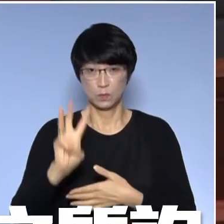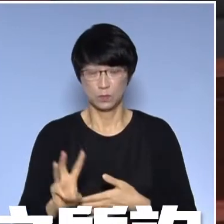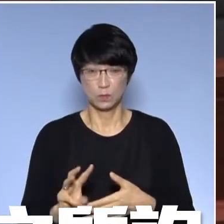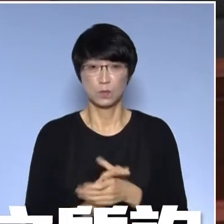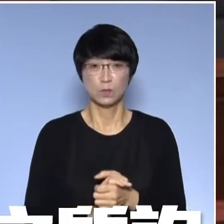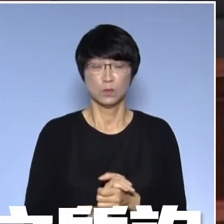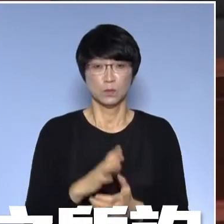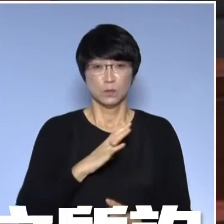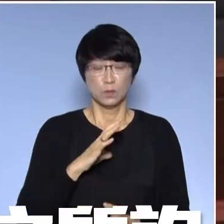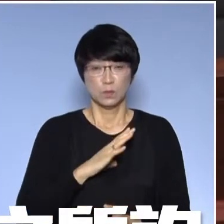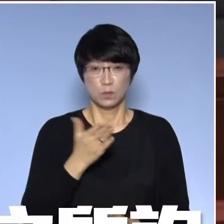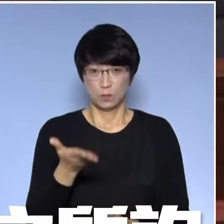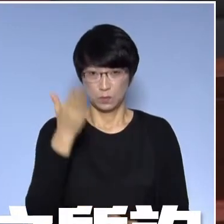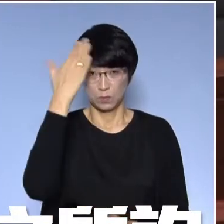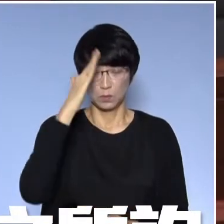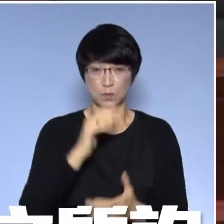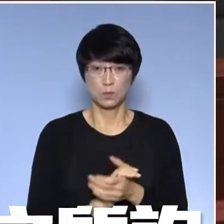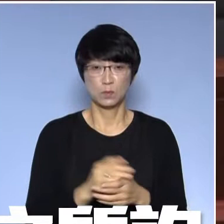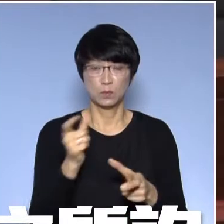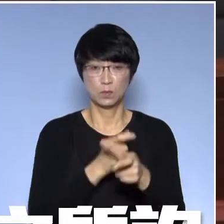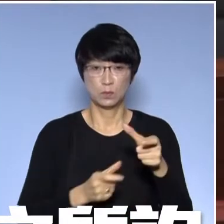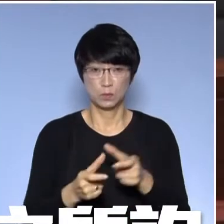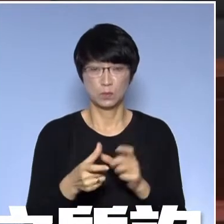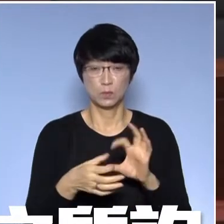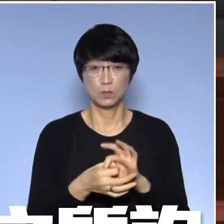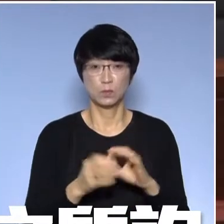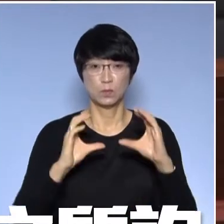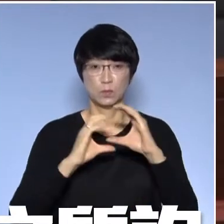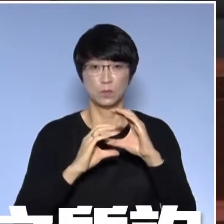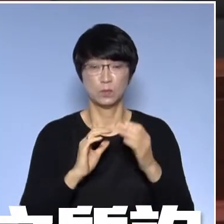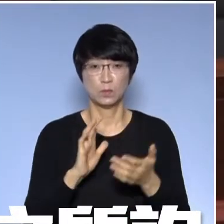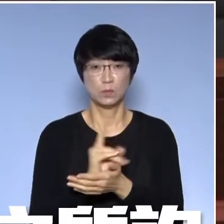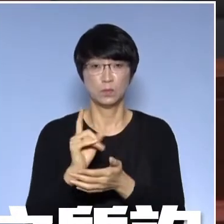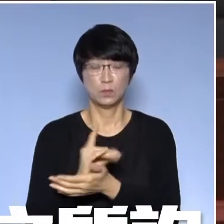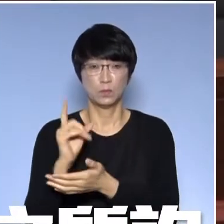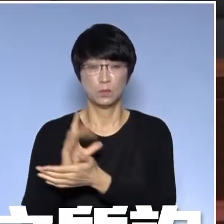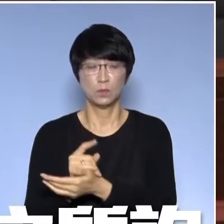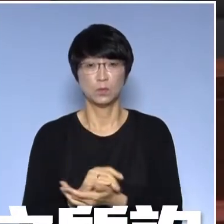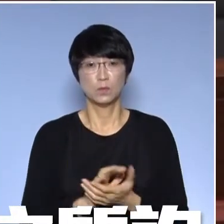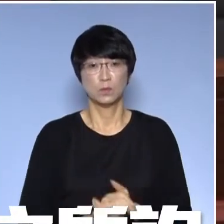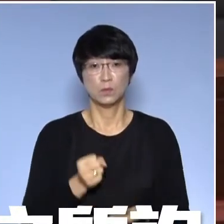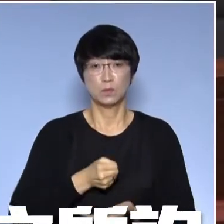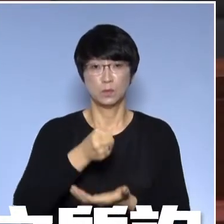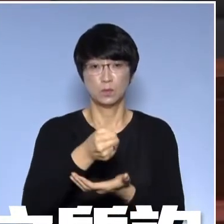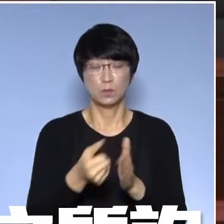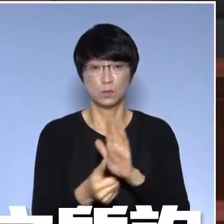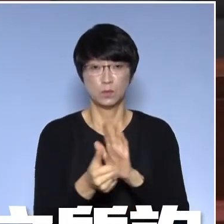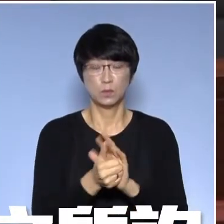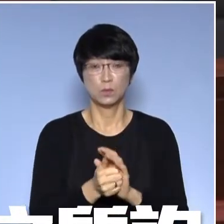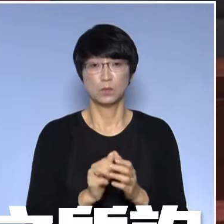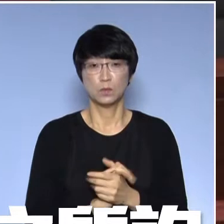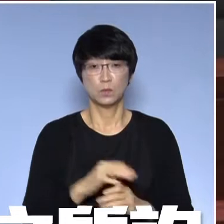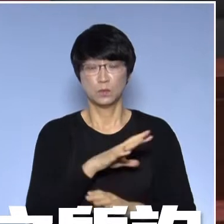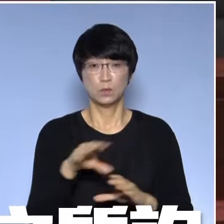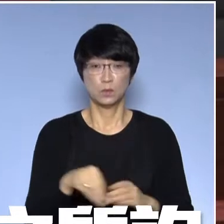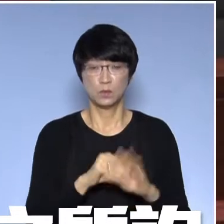面對的情況。咁就住經濟嗰方面咧，其實社署每年咧都會提供資源咧，俾呢個露宿者嘅綜合服務隊作為一個